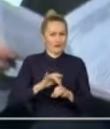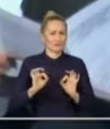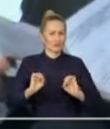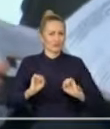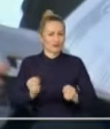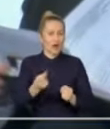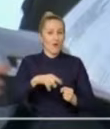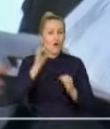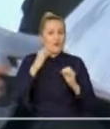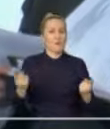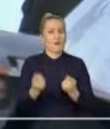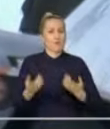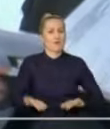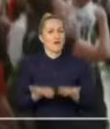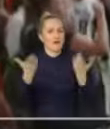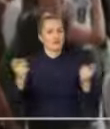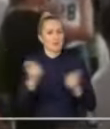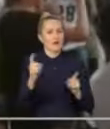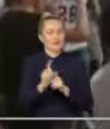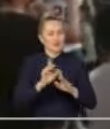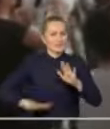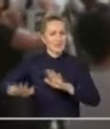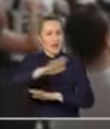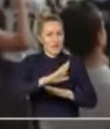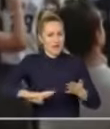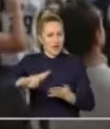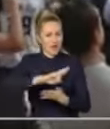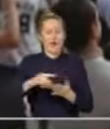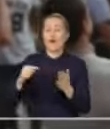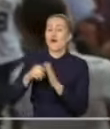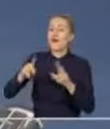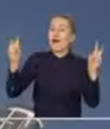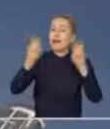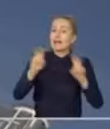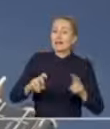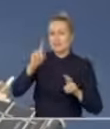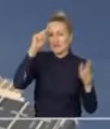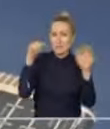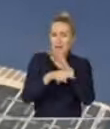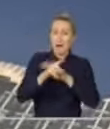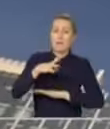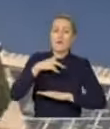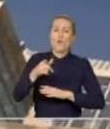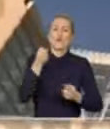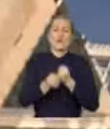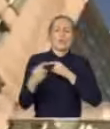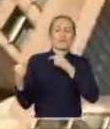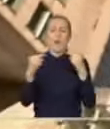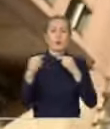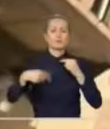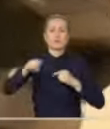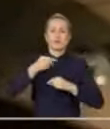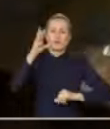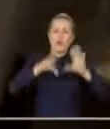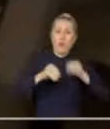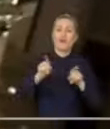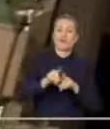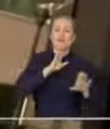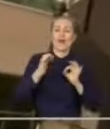naszych państw i całego regionu. Tak było podczas kryzysu migracyjnego, trudnych negocjacji budżetowych i tak jest teraz, w